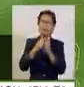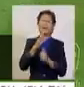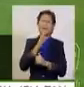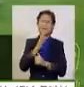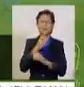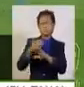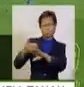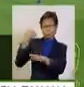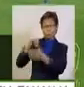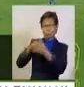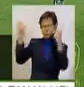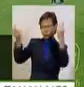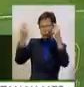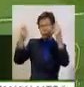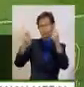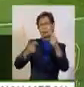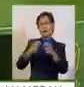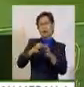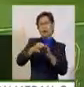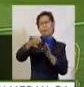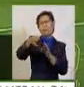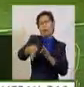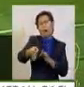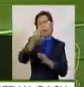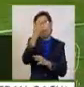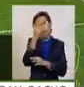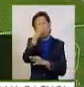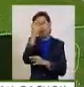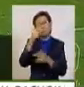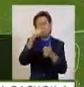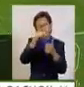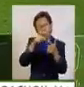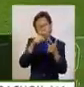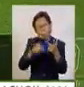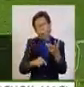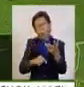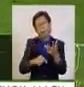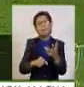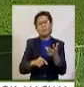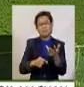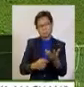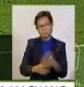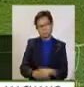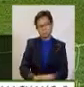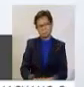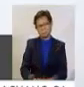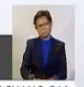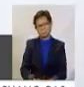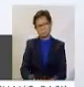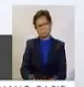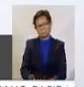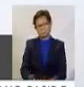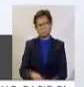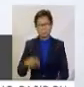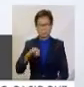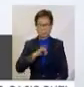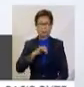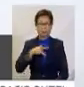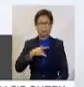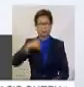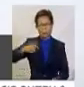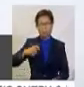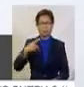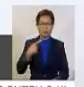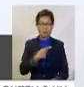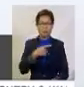beliau, sebelum ini sambutan tersebut terpaksa ditangguhkan disebabkan beberapa perkara yang tidak dapat dielakkan. Saya rasa kita memerlukan